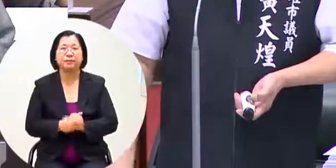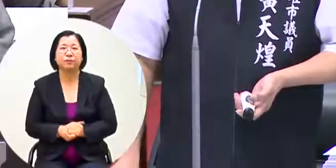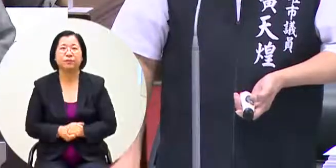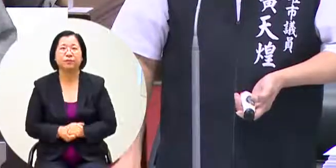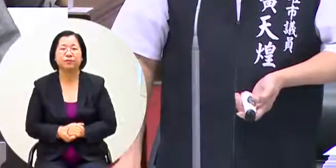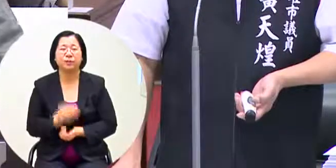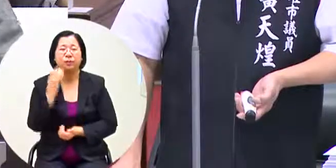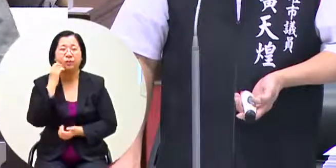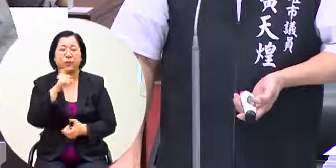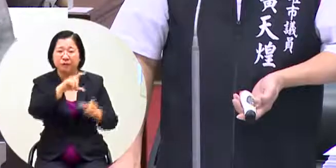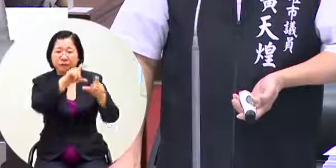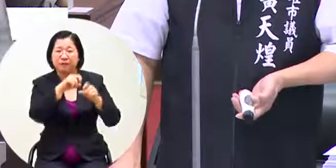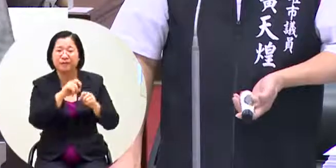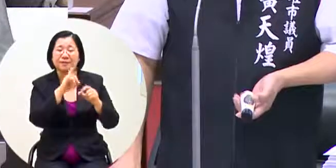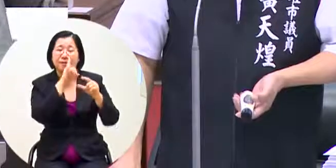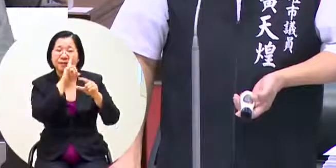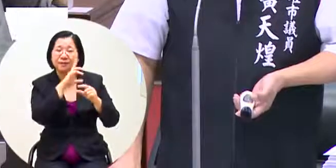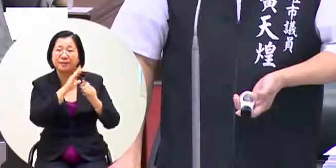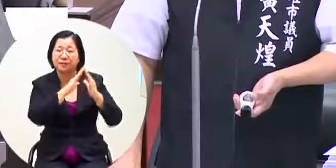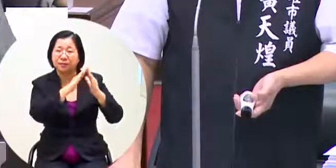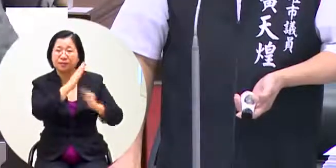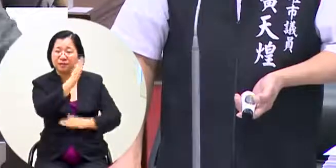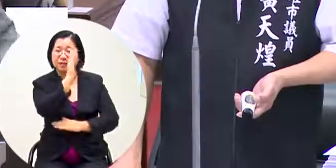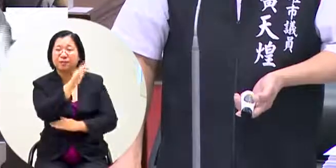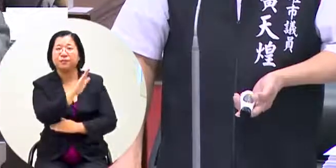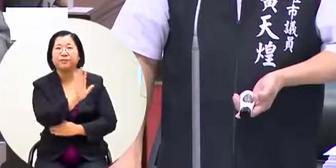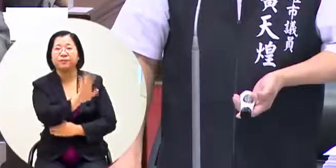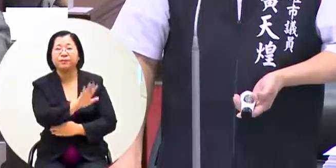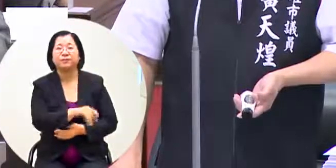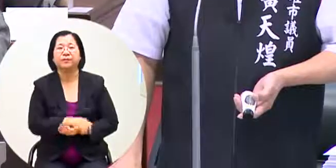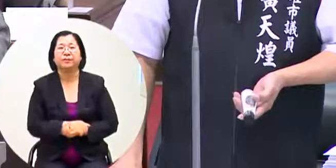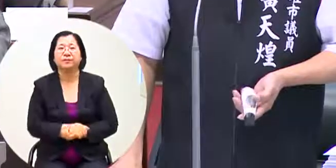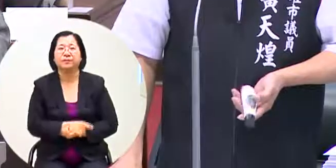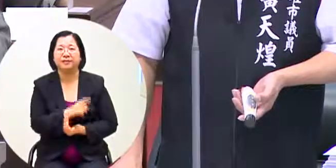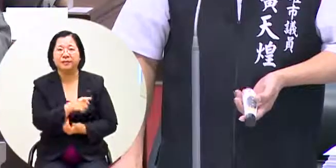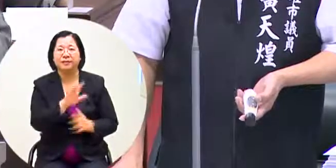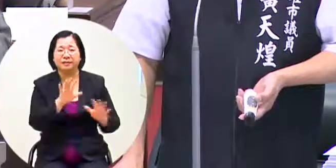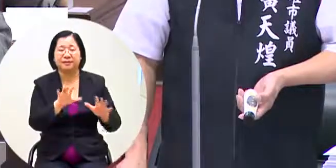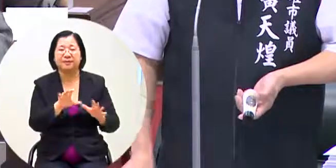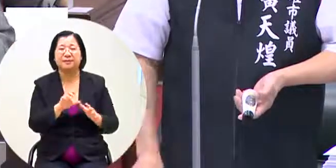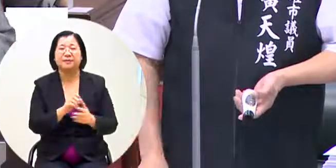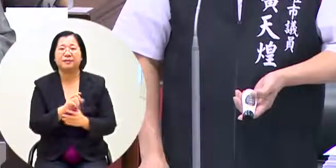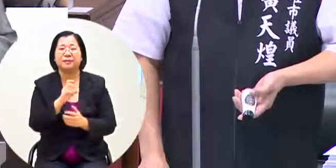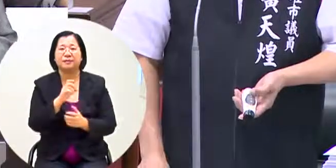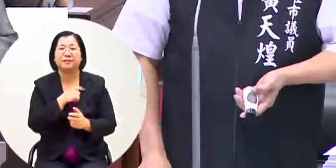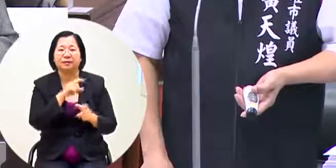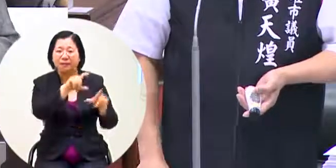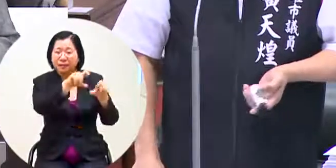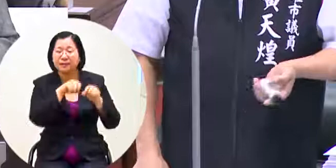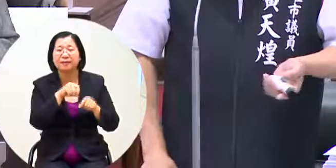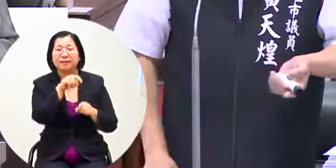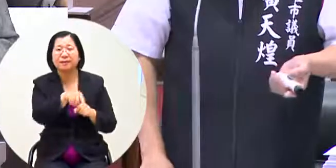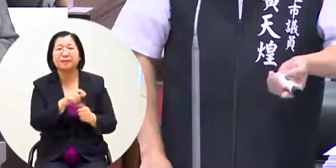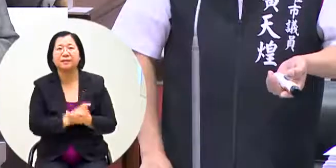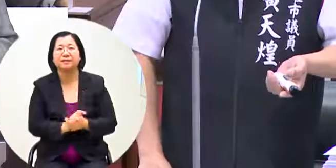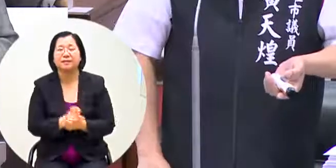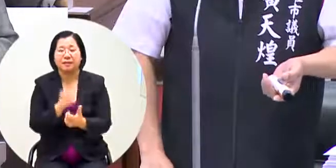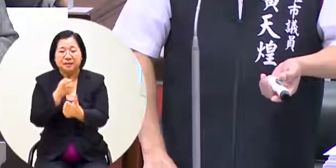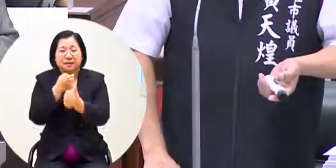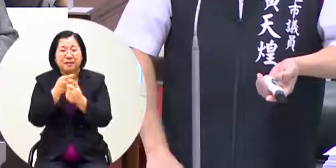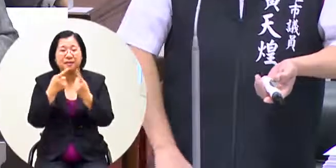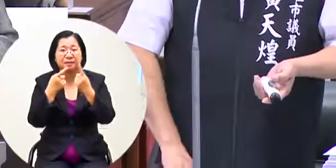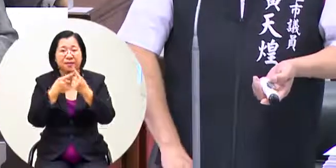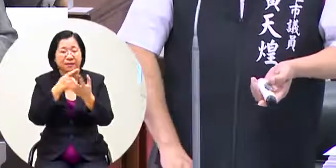吼，伊即摆即个方式，也要吸引人口， 搬入去台中，啊，伊差不